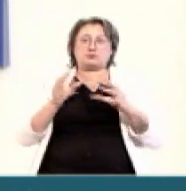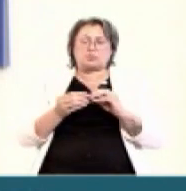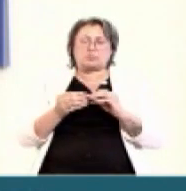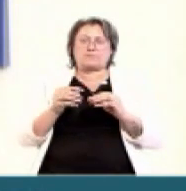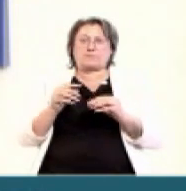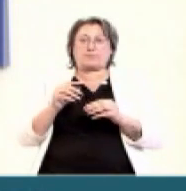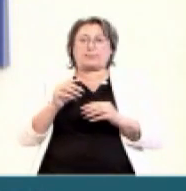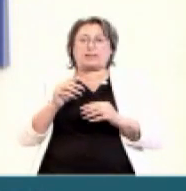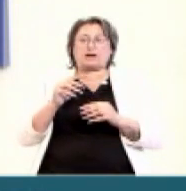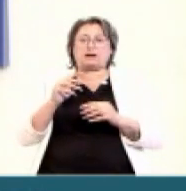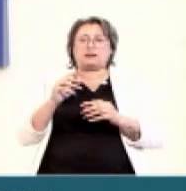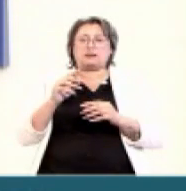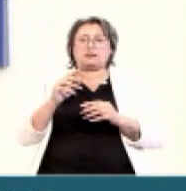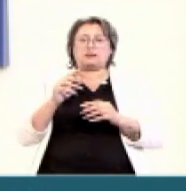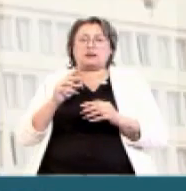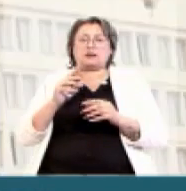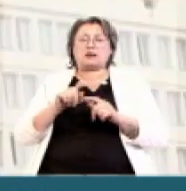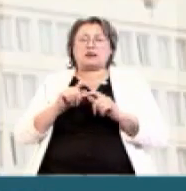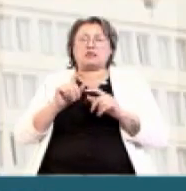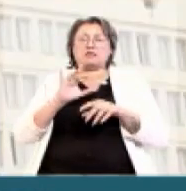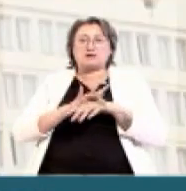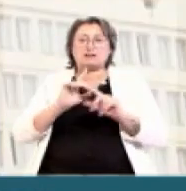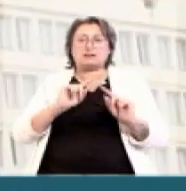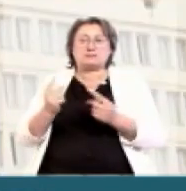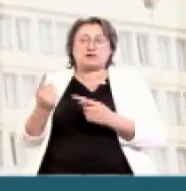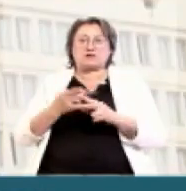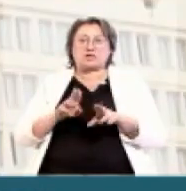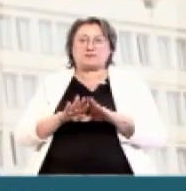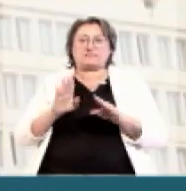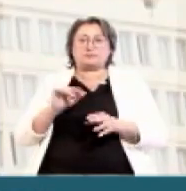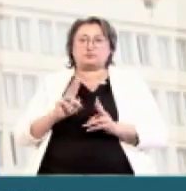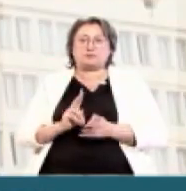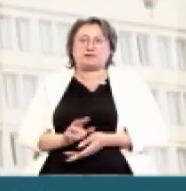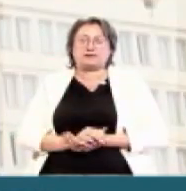түрін ашуда оң нәтиже байқалуда. Оразғали Нұрғалиев, Темірлан Жамбылов, Қостанай телеарнасы.